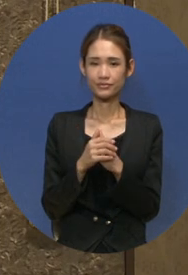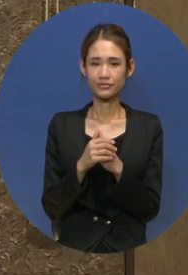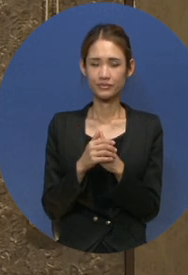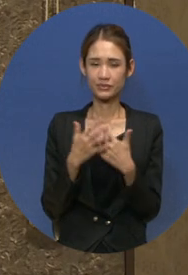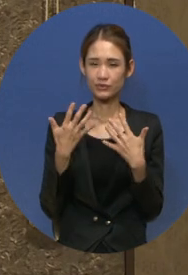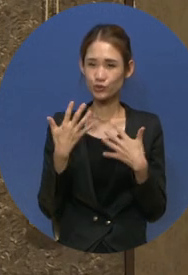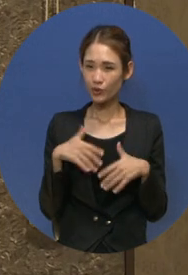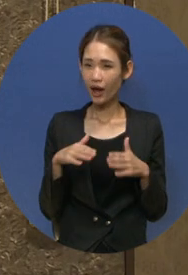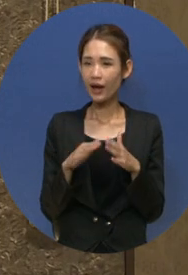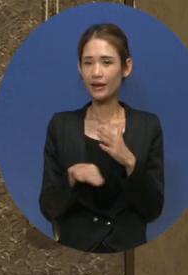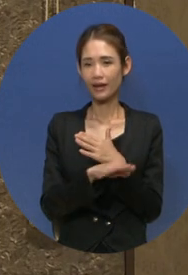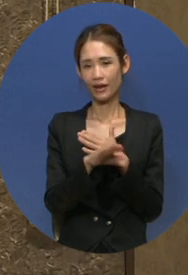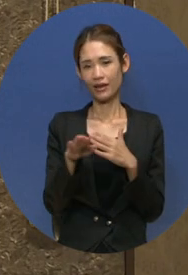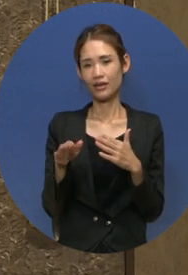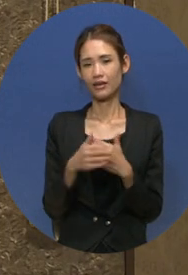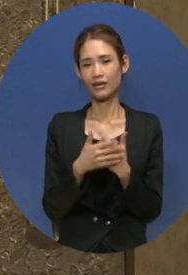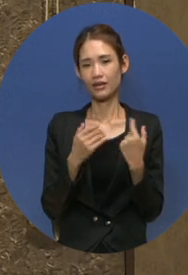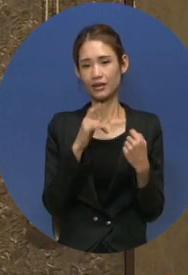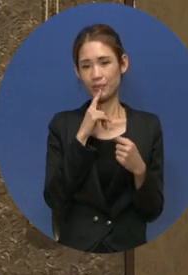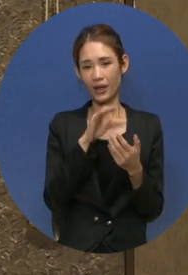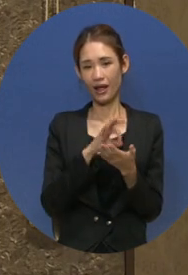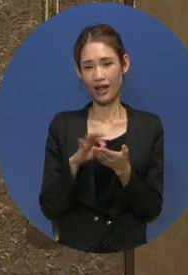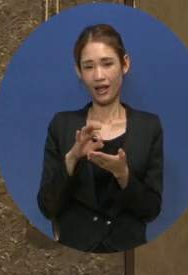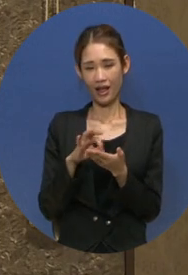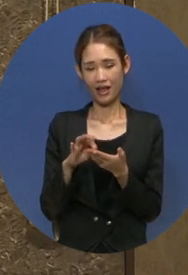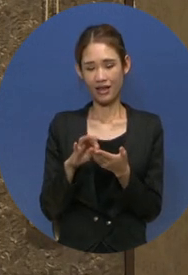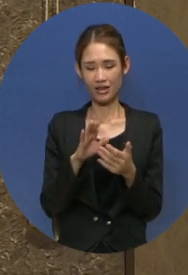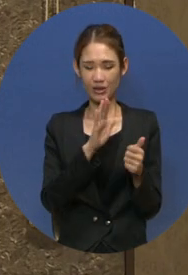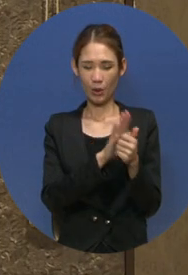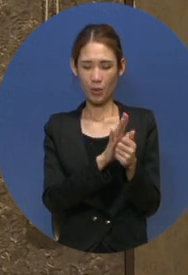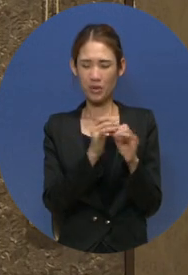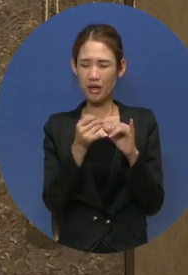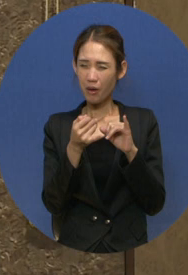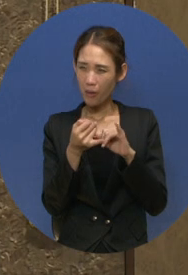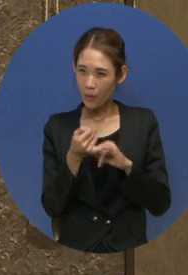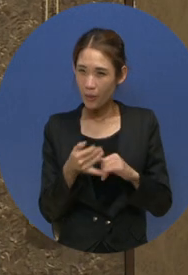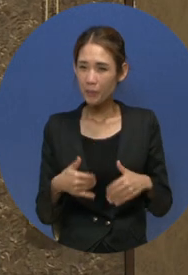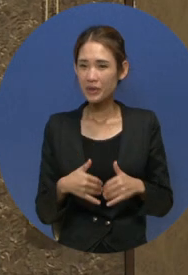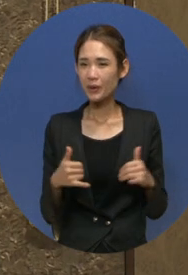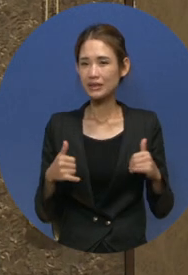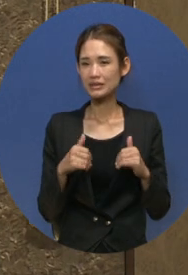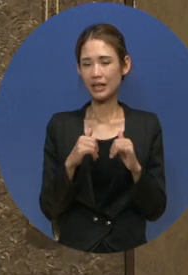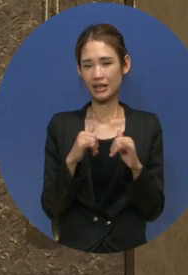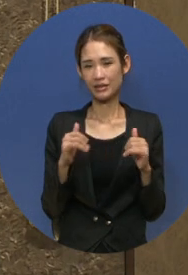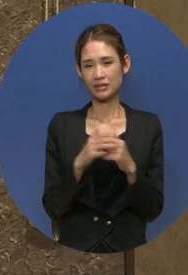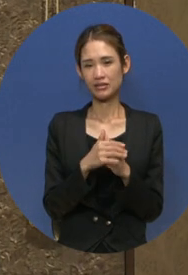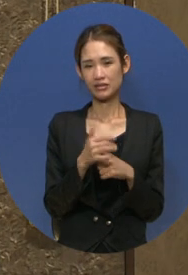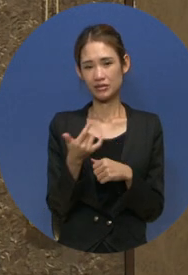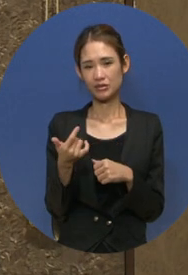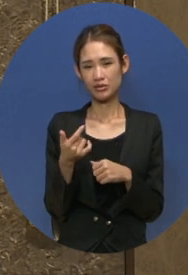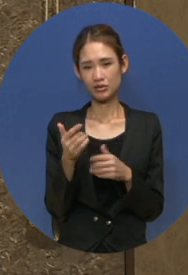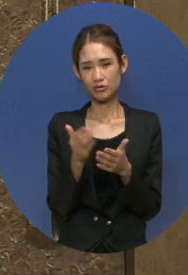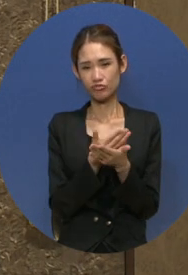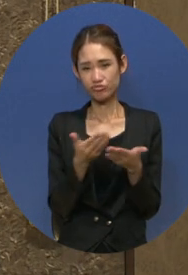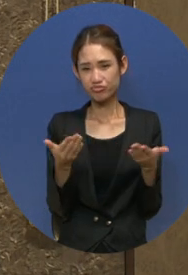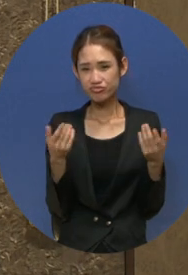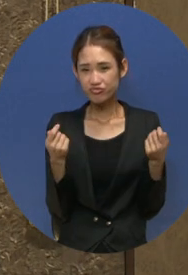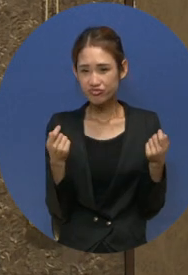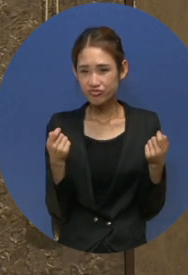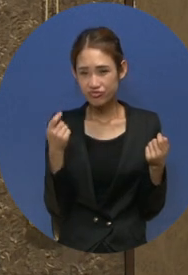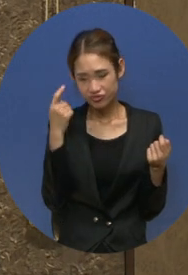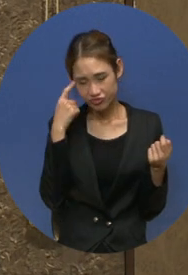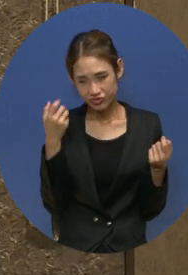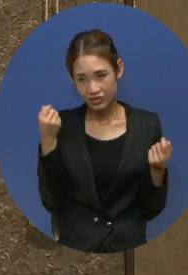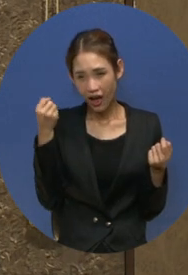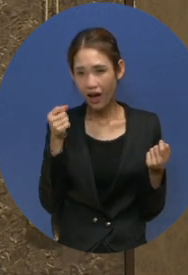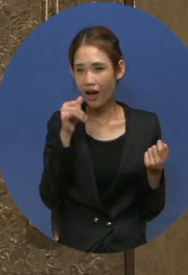뭐 취약계층 뭐 그런 말을 쓰면서 뭐 도움이 필요한 사람들, 너무 또 구분지어지는 그런 그렇게 느낌도 그런